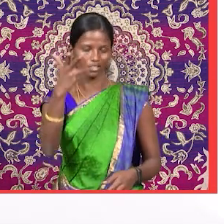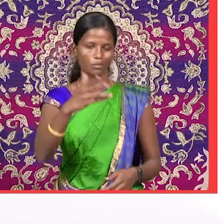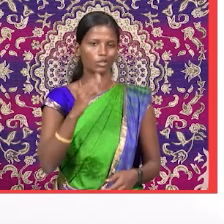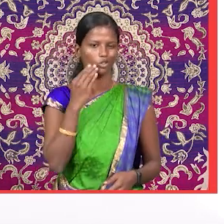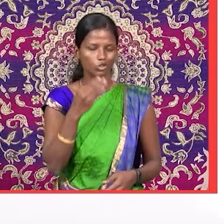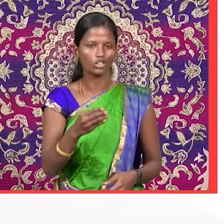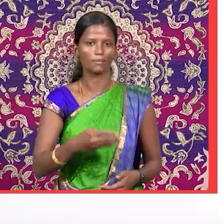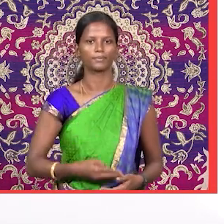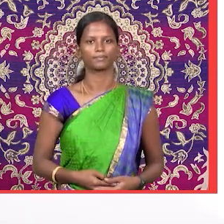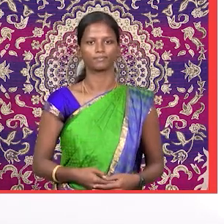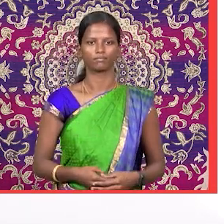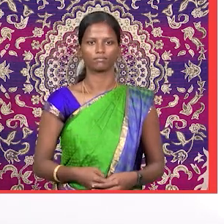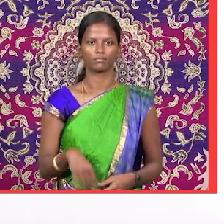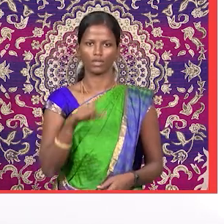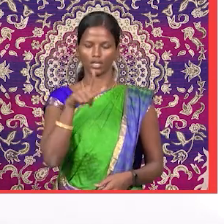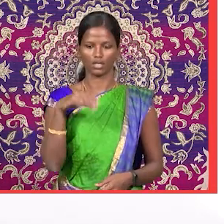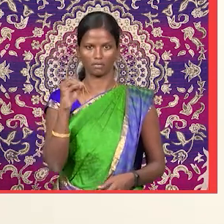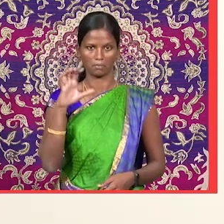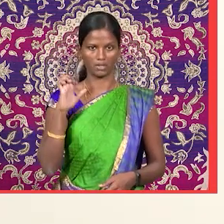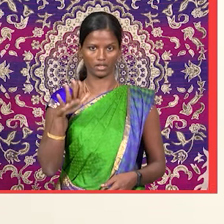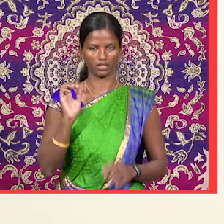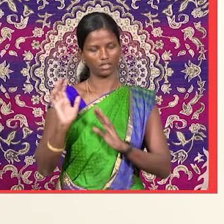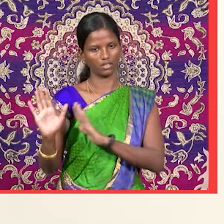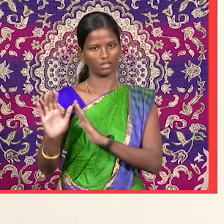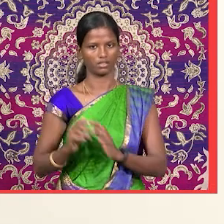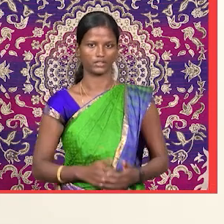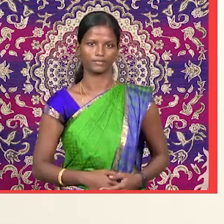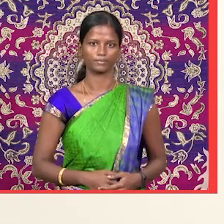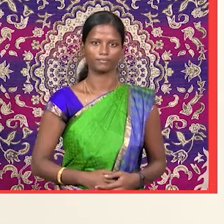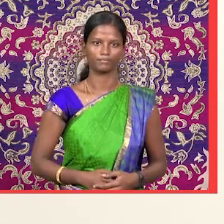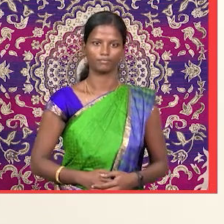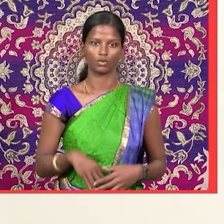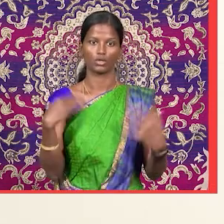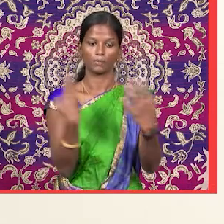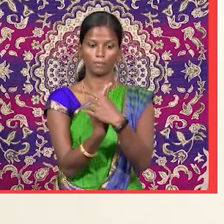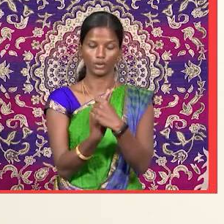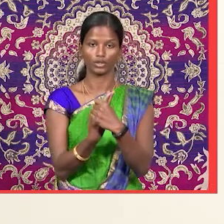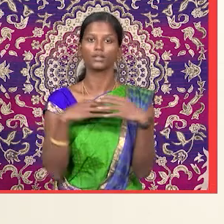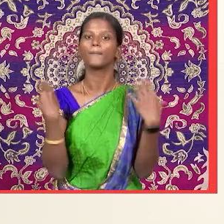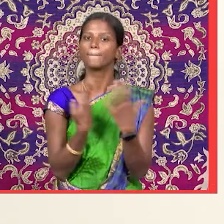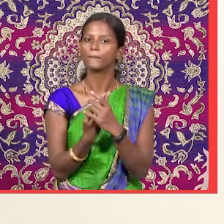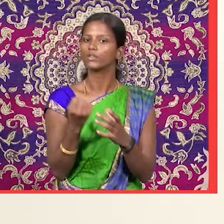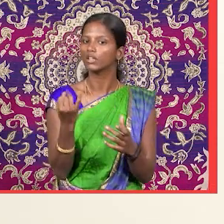எத்தனை பத்திரிகை பார்த்தோன்னா 70 பத்திரிகைகள் இருக்கு. ஸோ அப்போ பத்திரிகைகளின் எண்ணிக்கை,